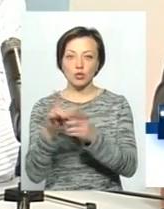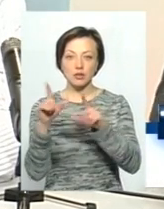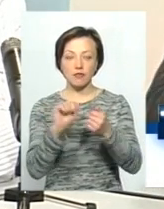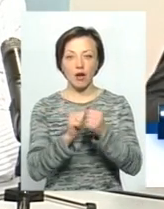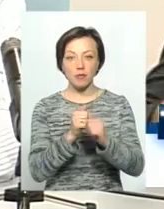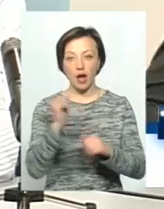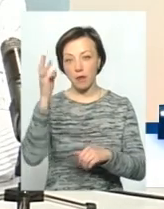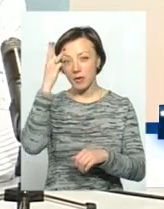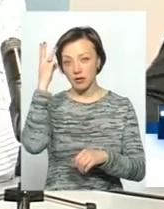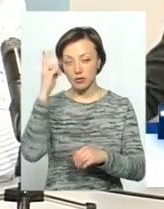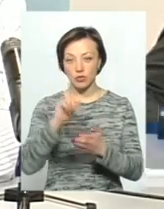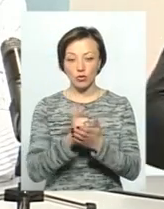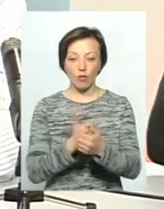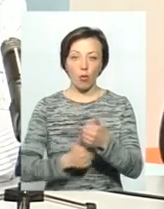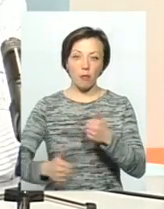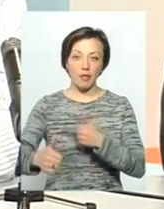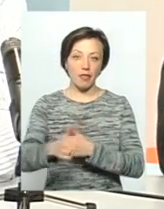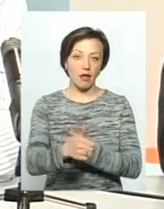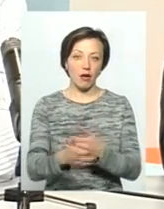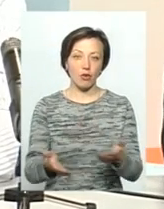Кам'янець, а Хмельницький, опять же, обминають, от,